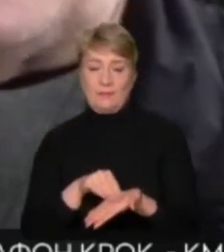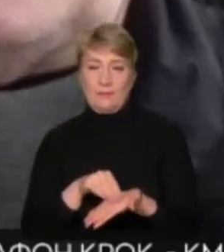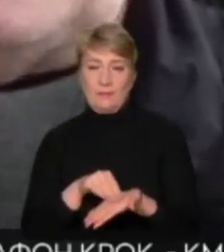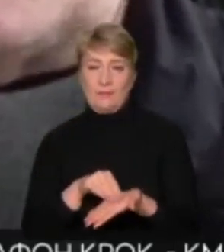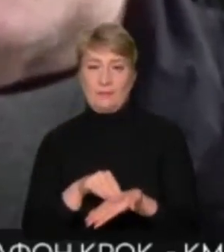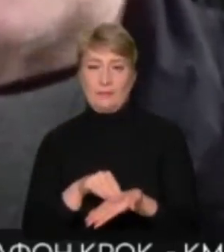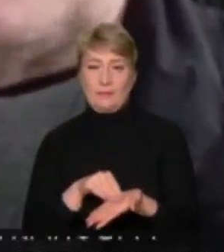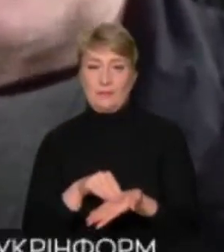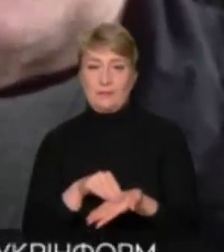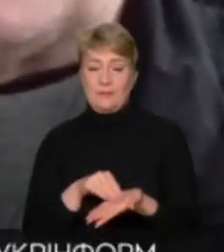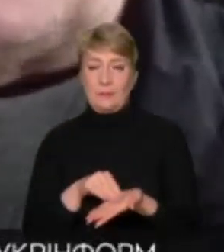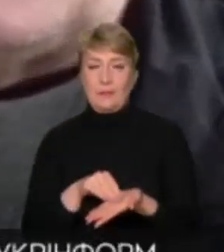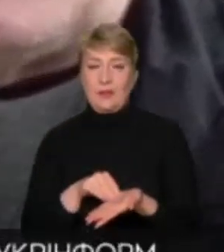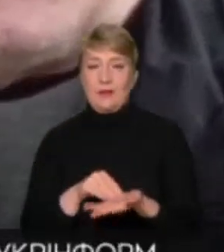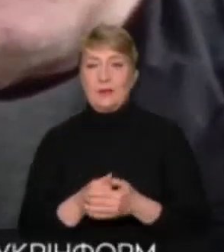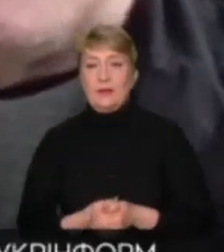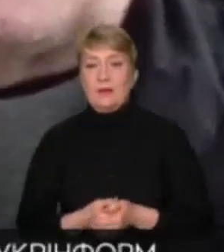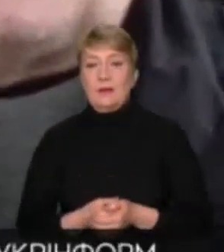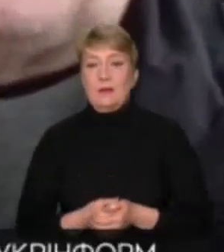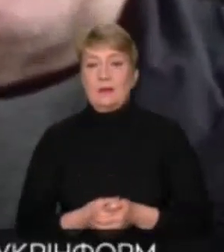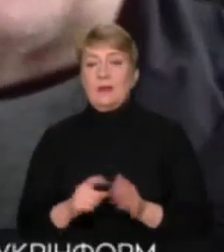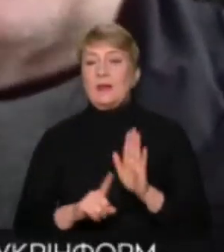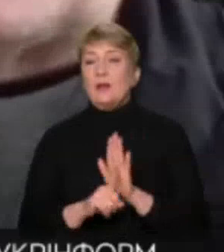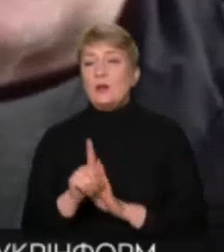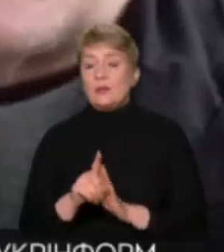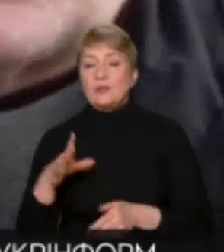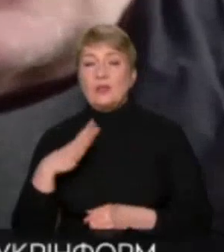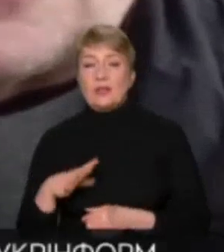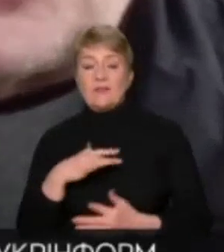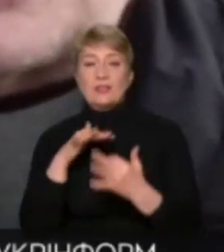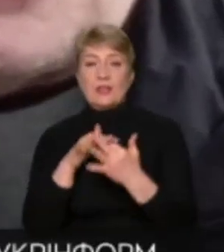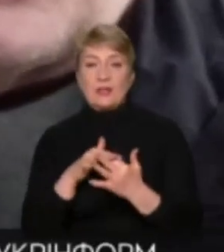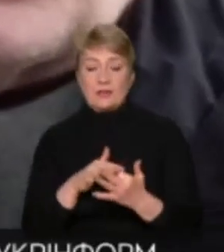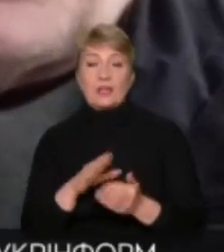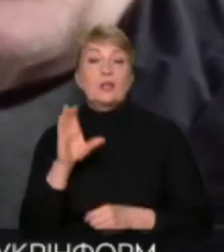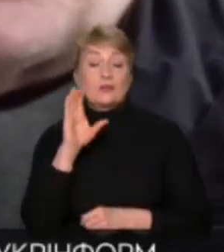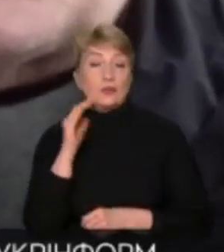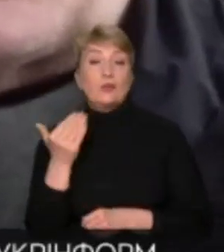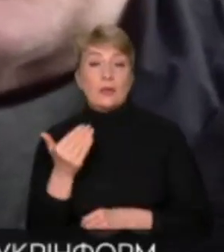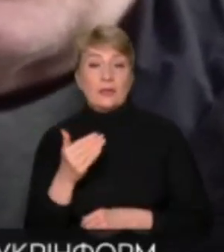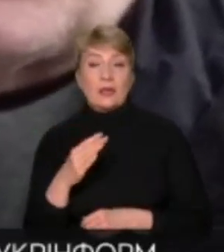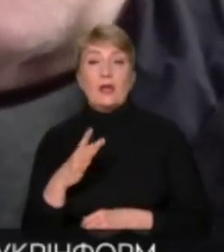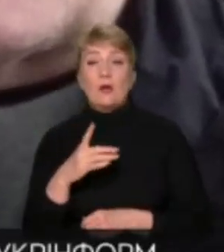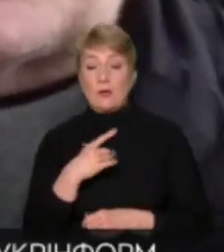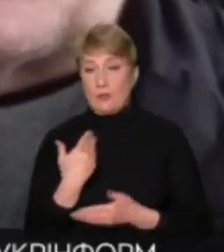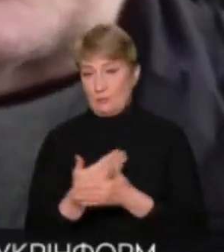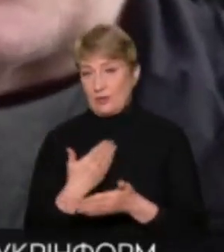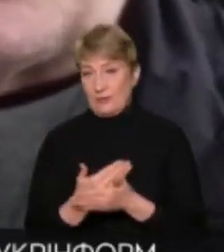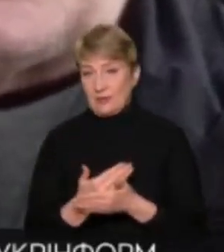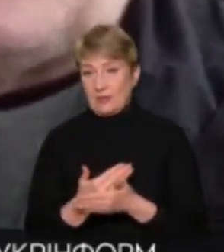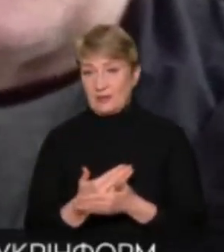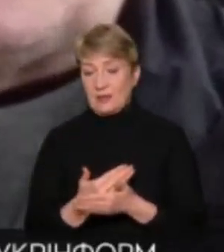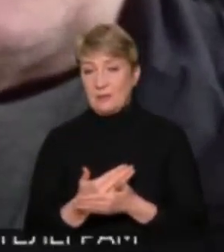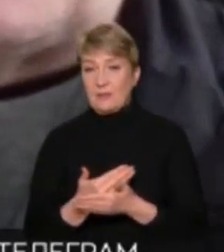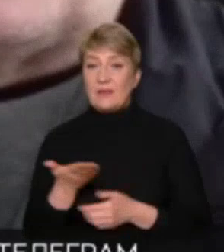таке слова, такі люди. І вони починають казати, ну навіщо воювати? Так слухайте, а що, значить, от хочете привести приклад, не хочете сваритись з партнерами,